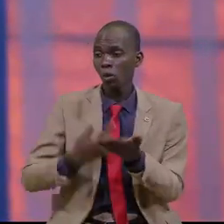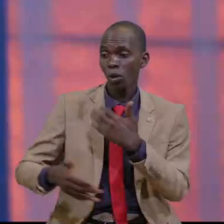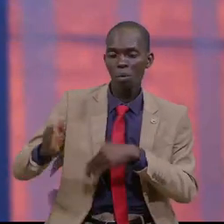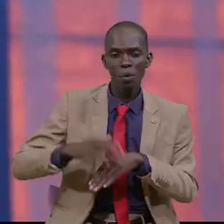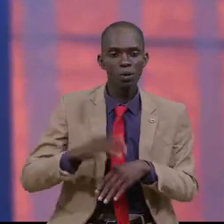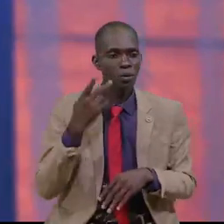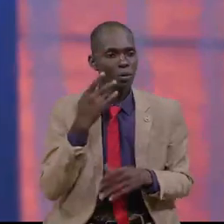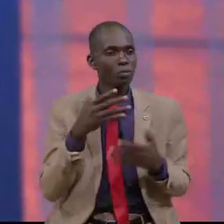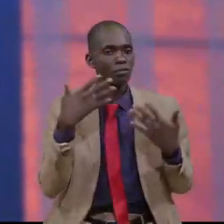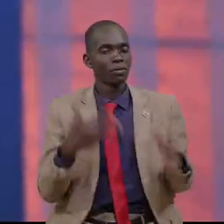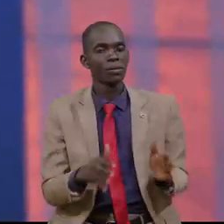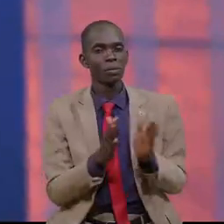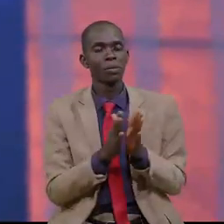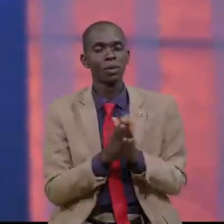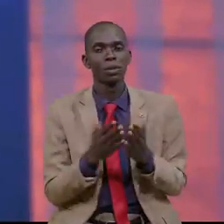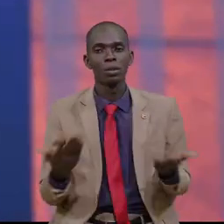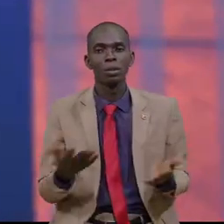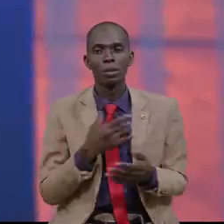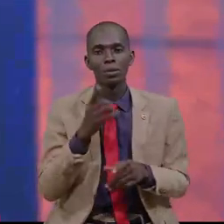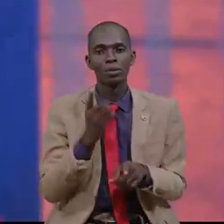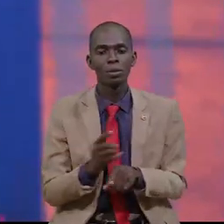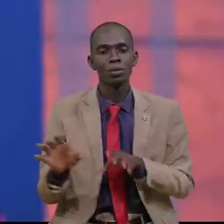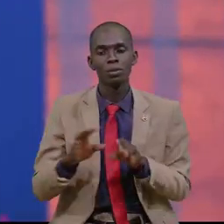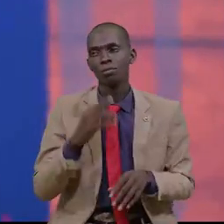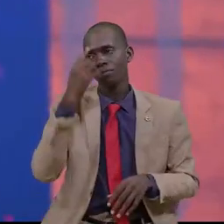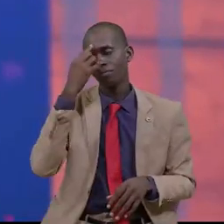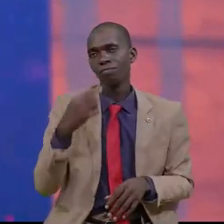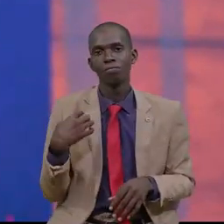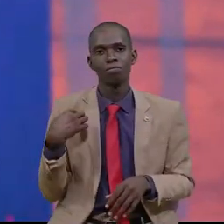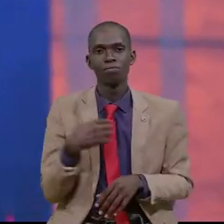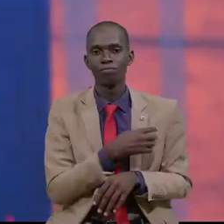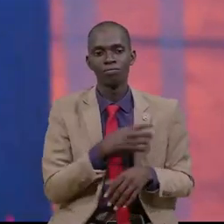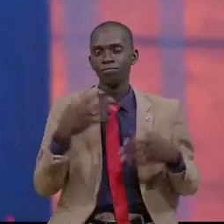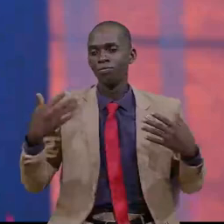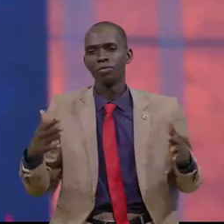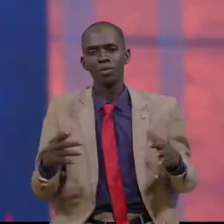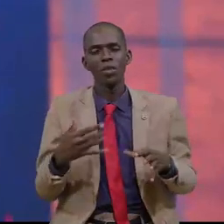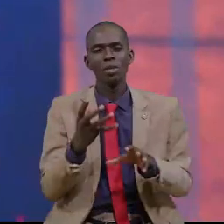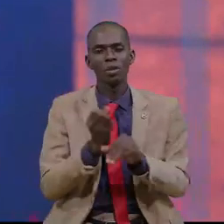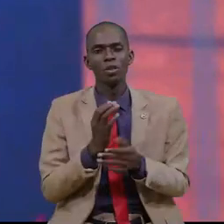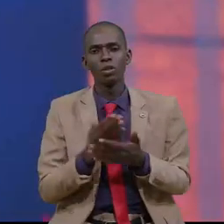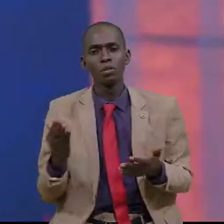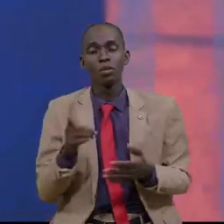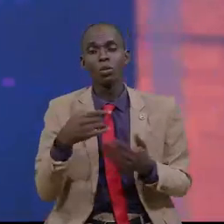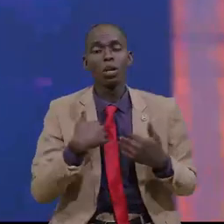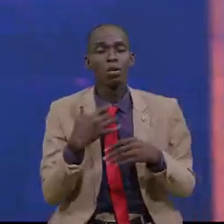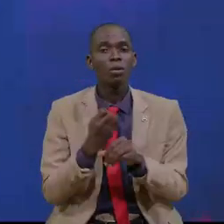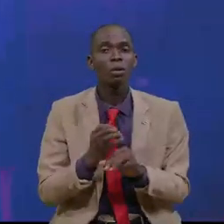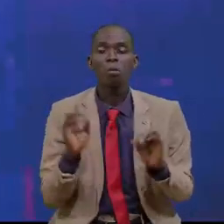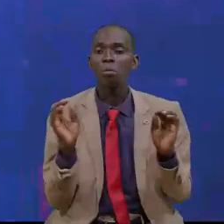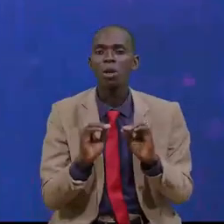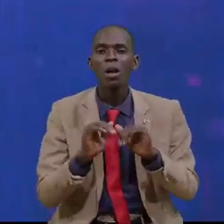reviennes, on dit au nom de Jésus, nous prions. Et tu fais peut-être un signe et tu dis que tu as quelque chose, tu n'as rien reçu. Comment